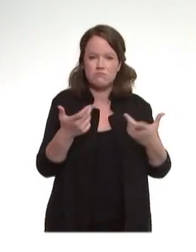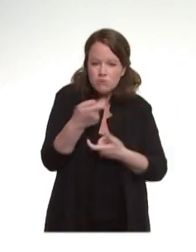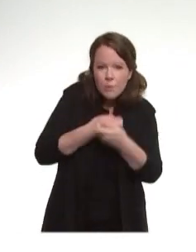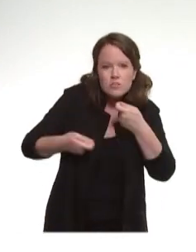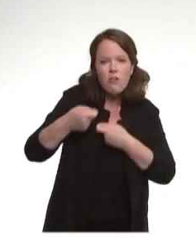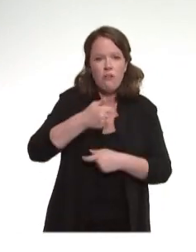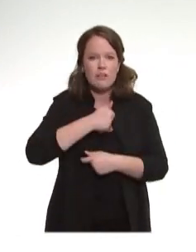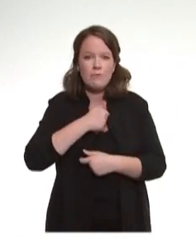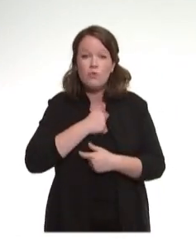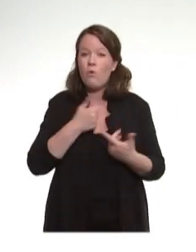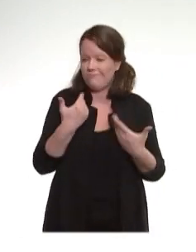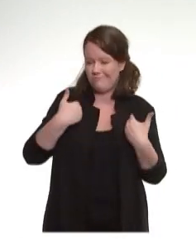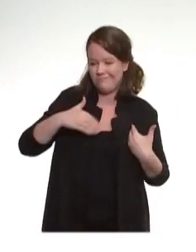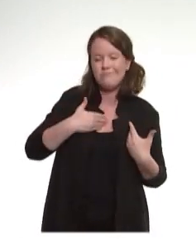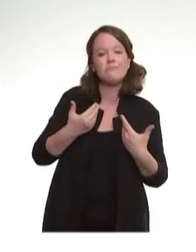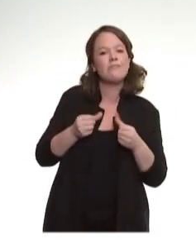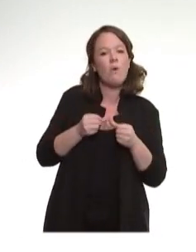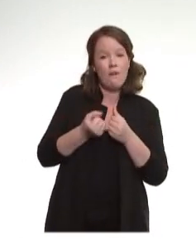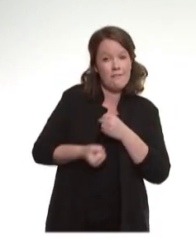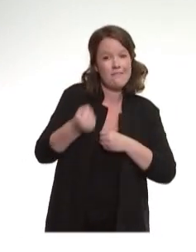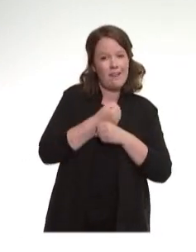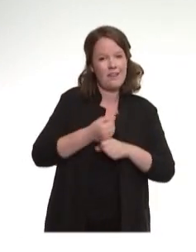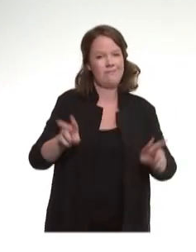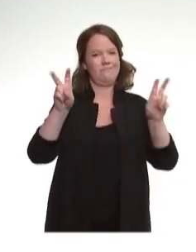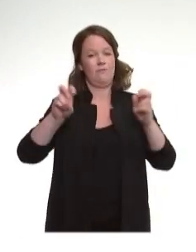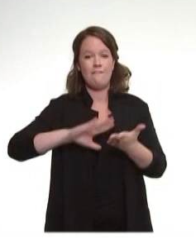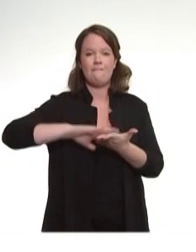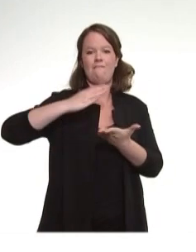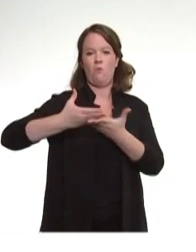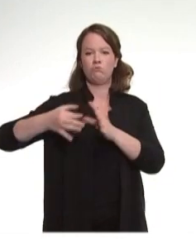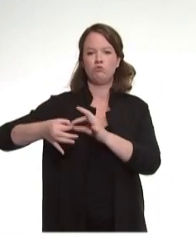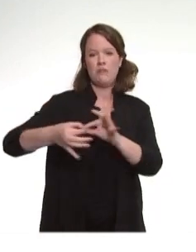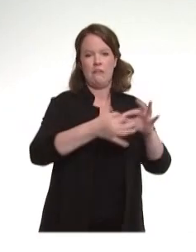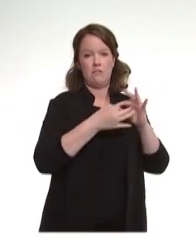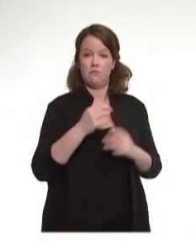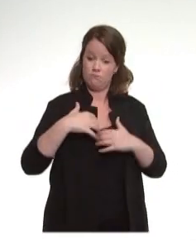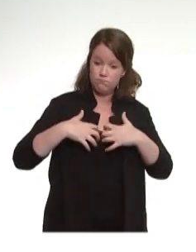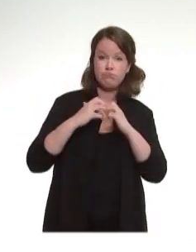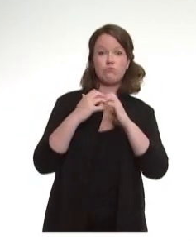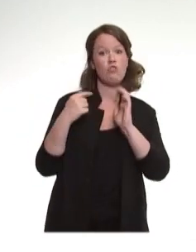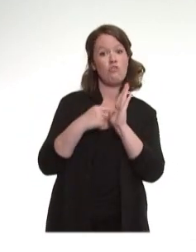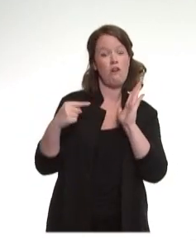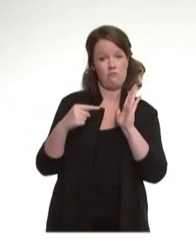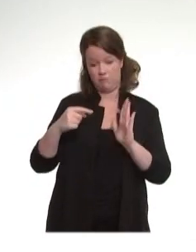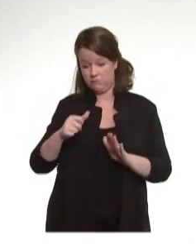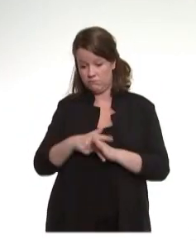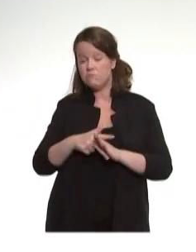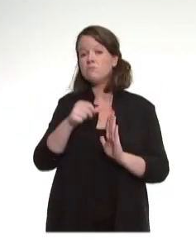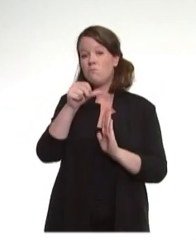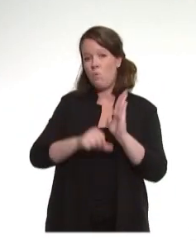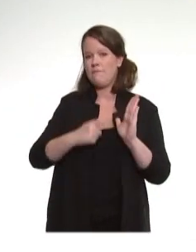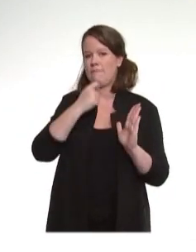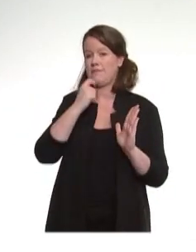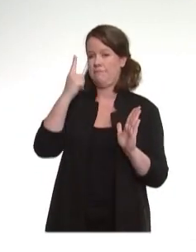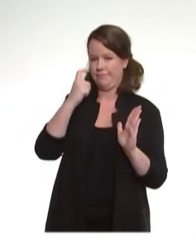le fonds de solidarité que nous avons mis en place dès le début du mois de mars il a concerné 1,7